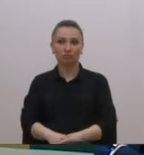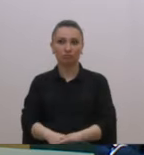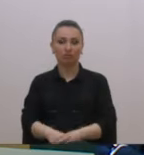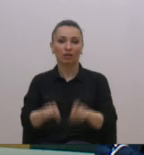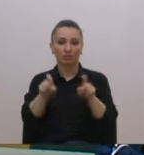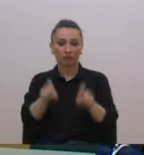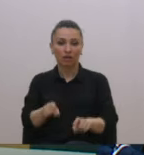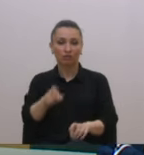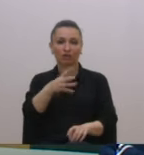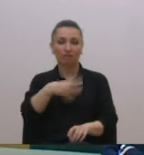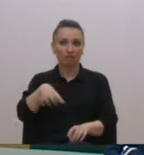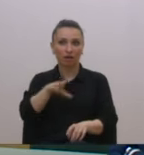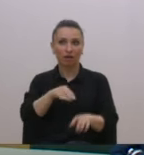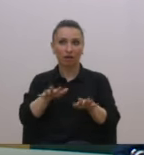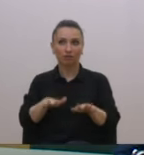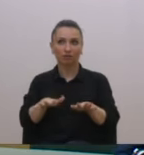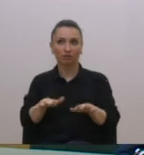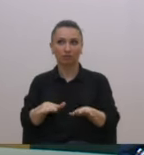დაჯექით ყველა ადგილზე.